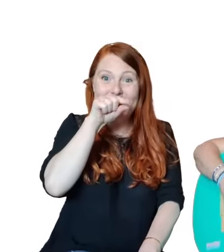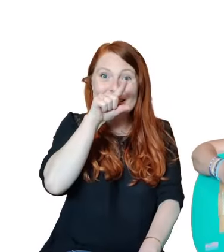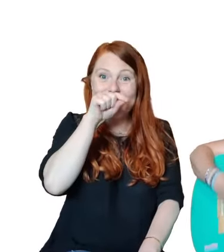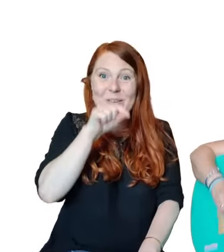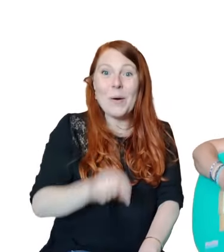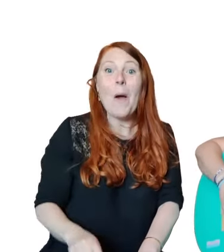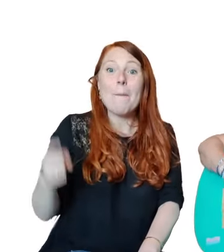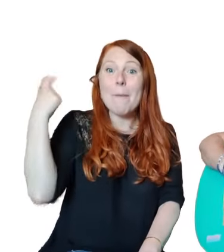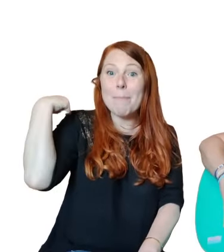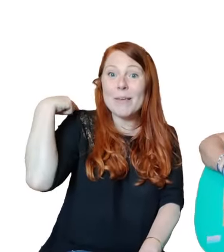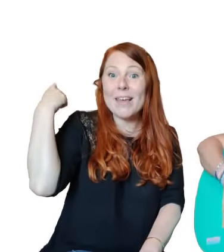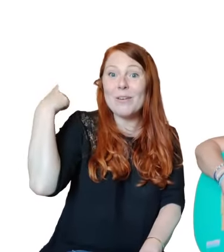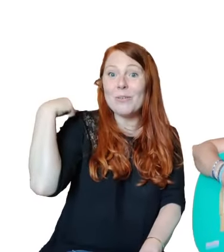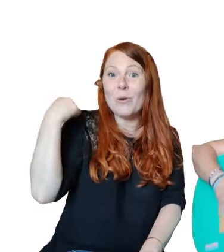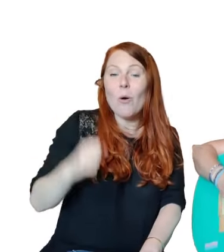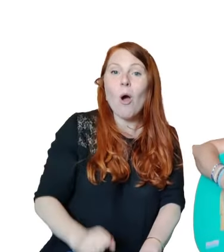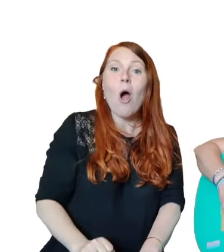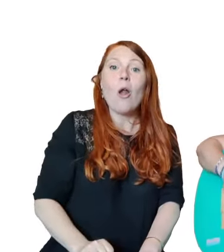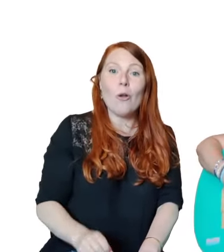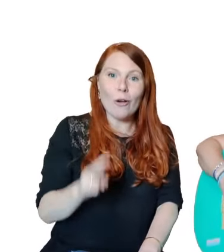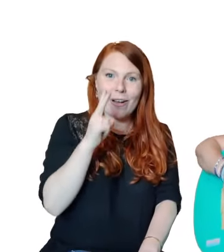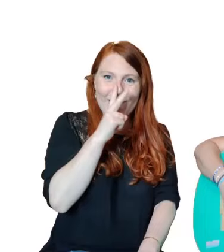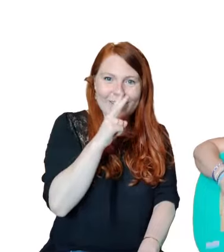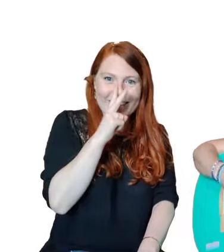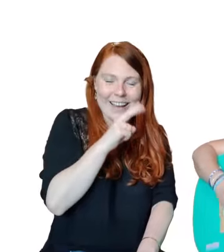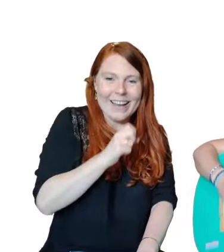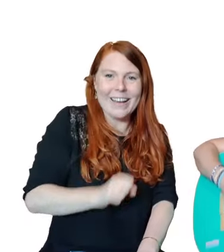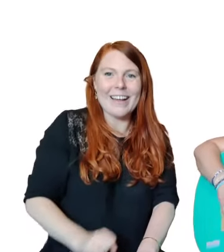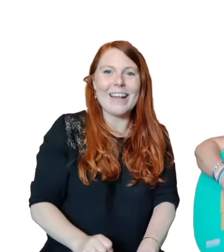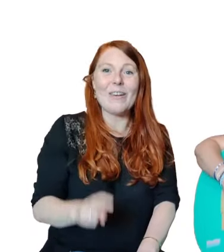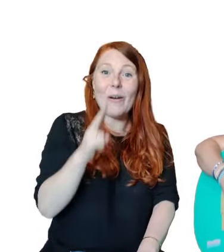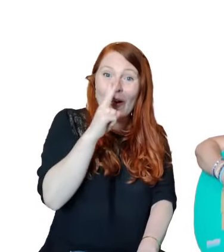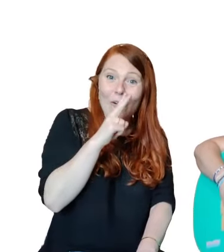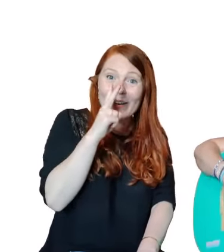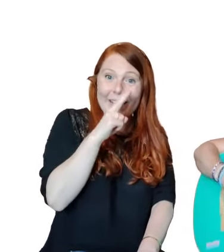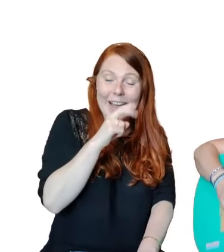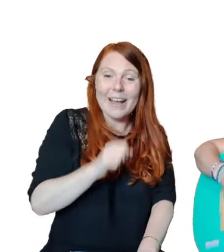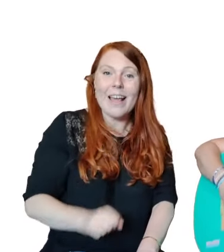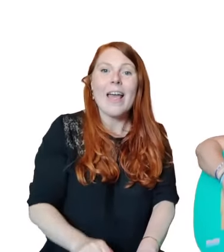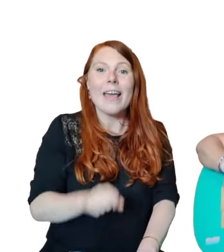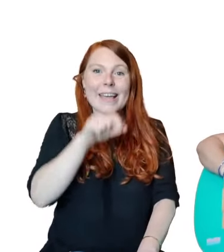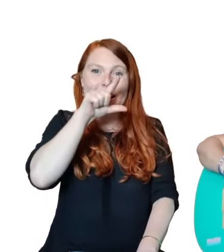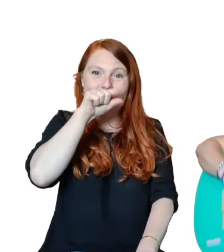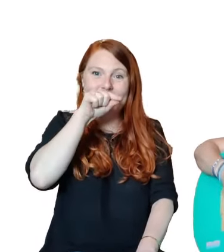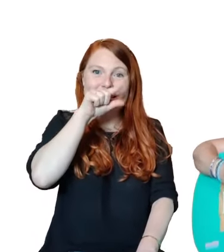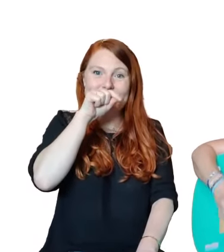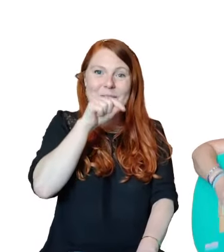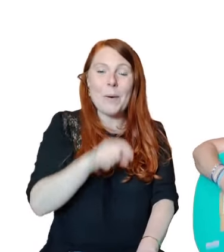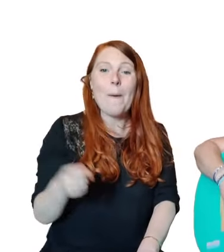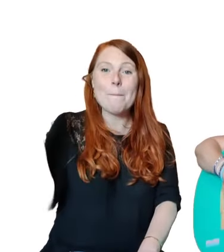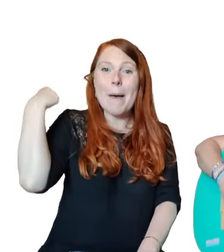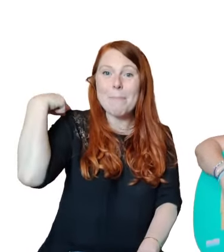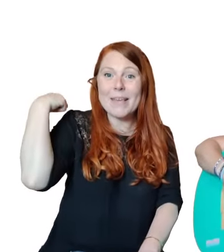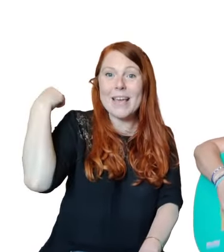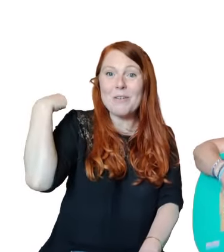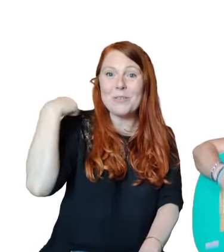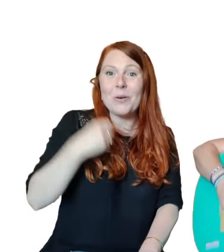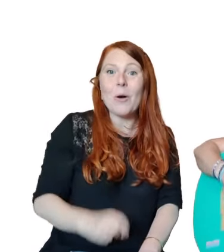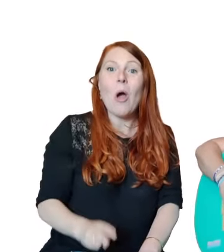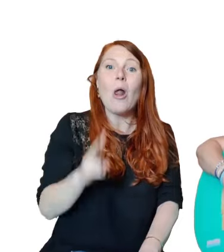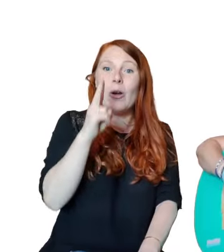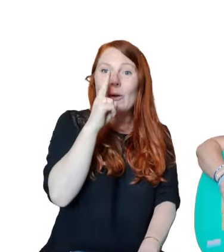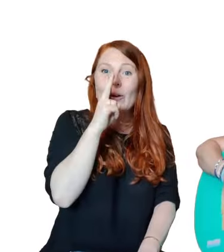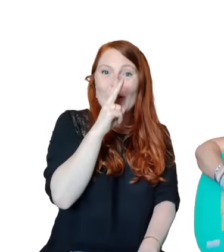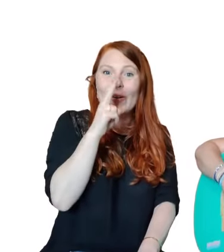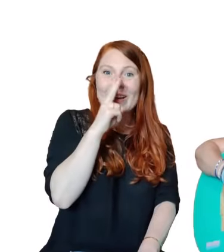Et l'oiseau m'a piqué le dos. Le coquin, le coquin. Et l'oiseau m'a piqué le